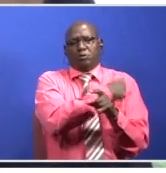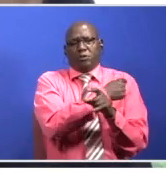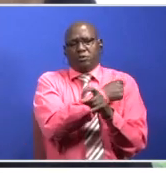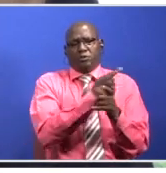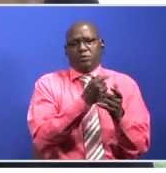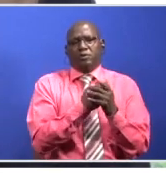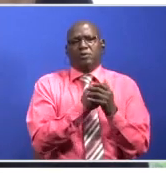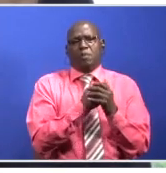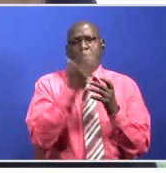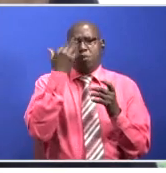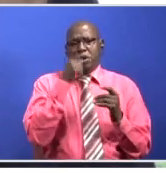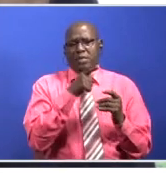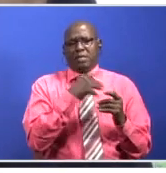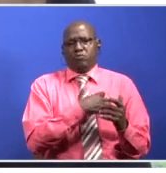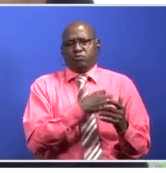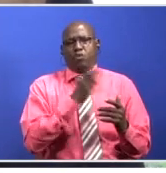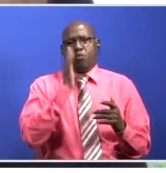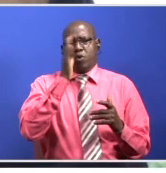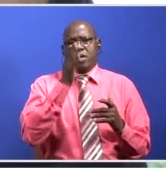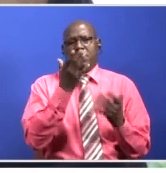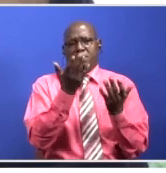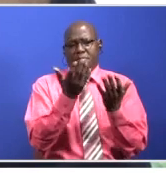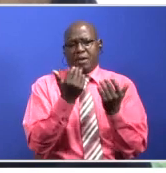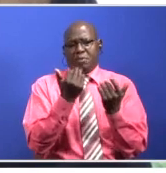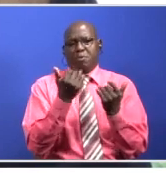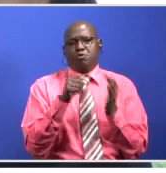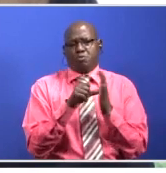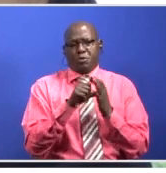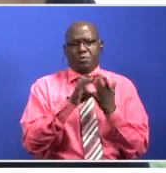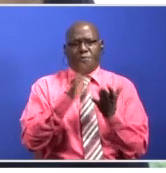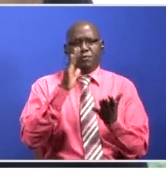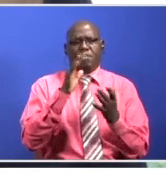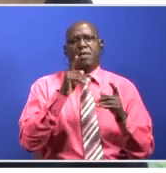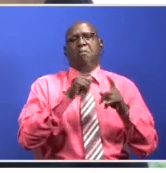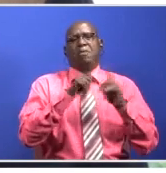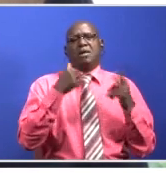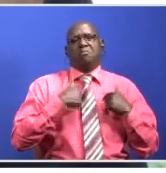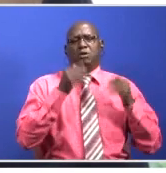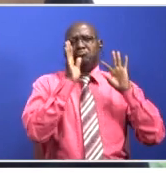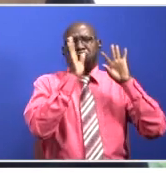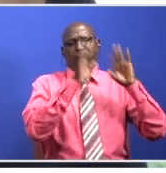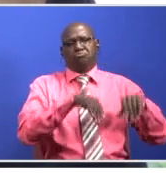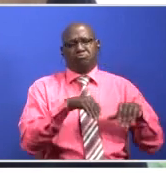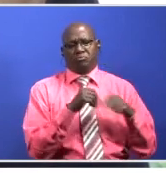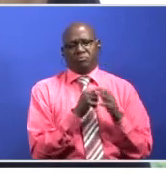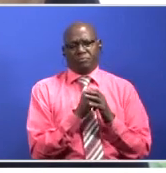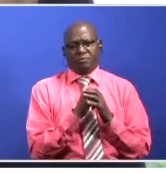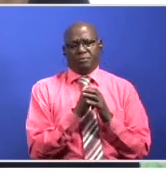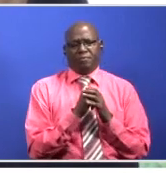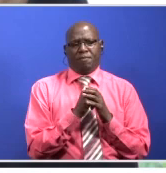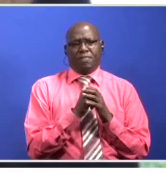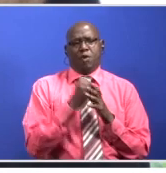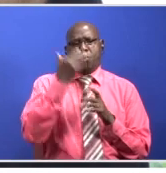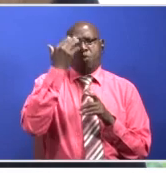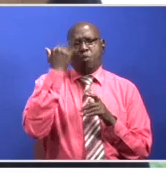juu hii uvimbe itakuja kuleta madhara mbaya. Na mimi napuuza tu kwa sababu naangalia